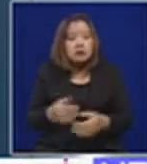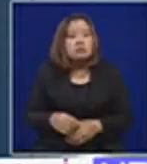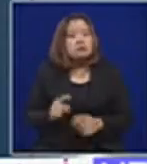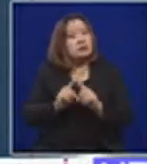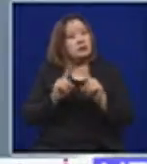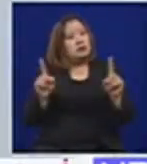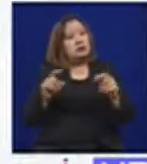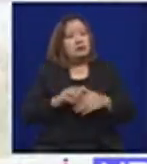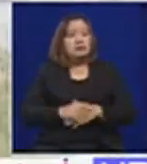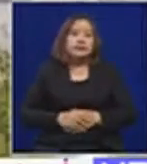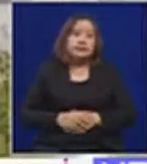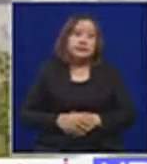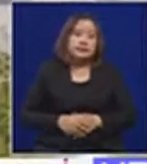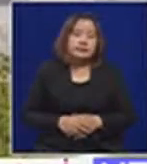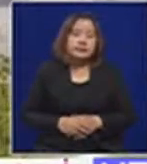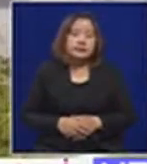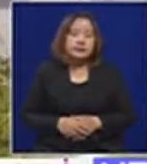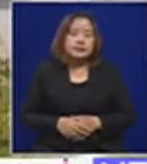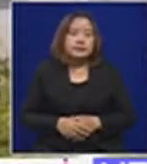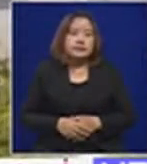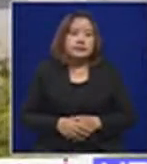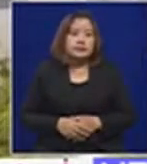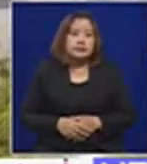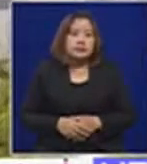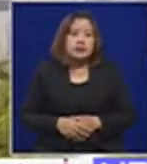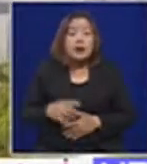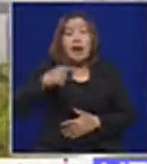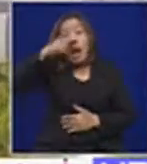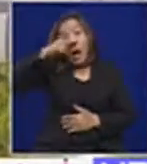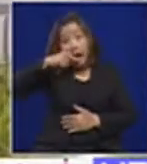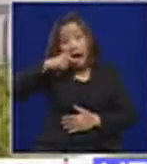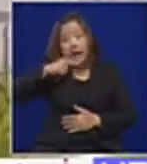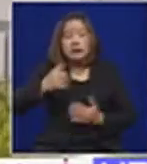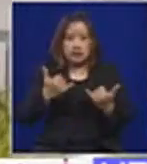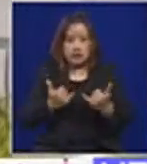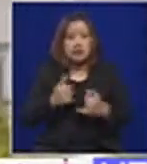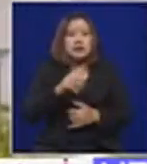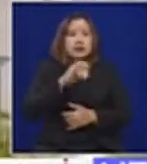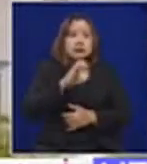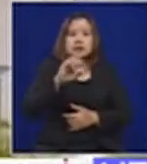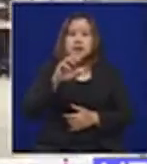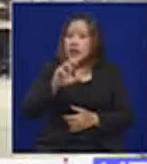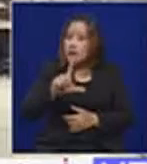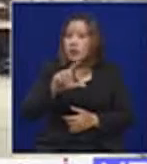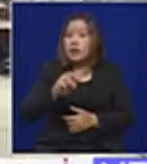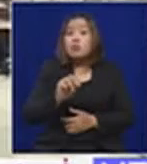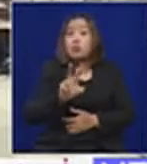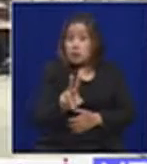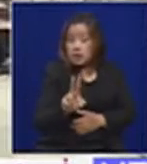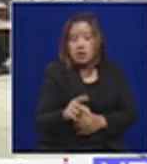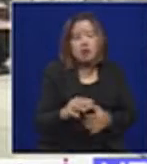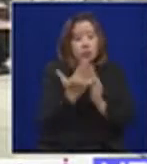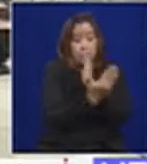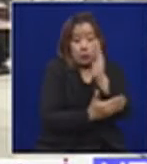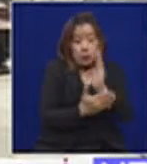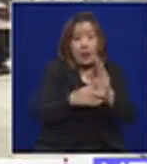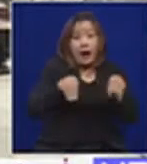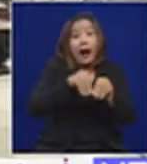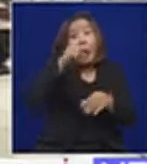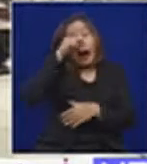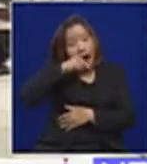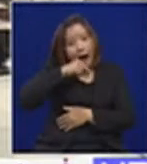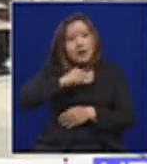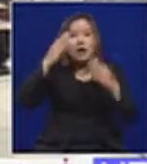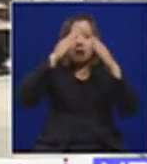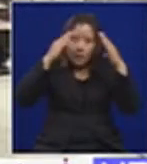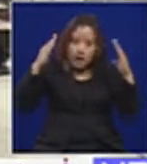ณจะจบตัวเอง สำหรับประเทศไทยตลาด CLMV หรือกลุ่มประเทศกัมพูชาลาวเมียนมาและเวียดนาม